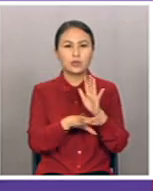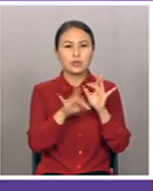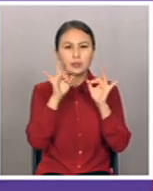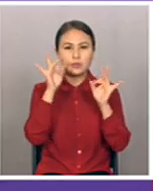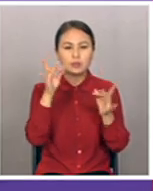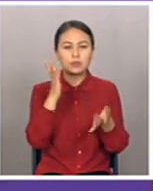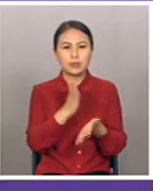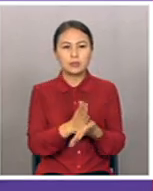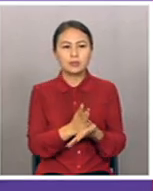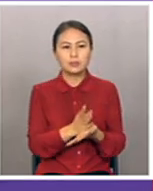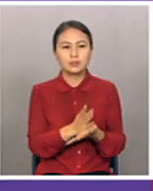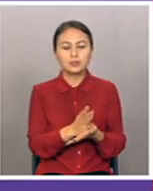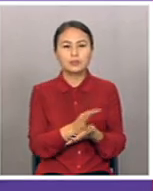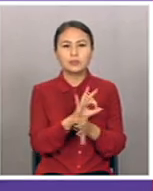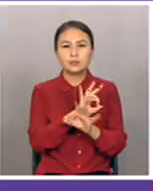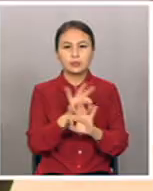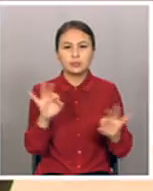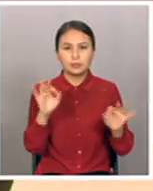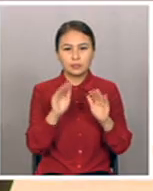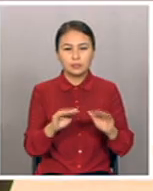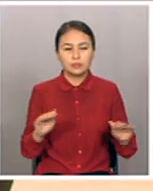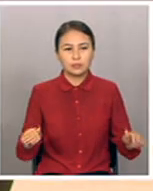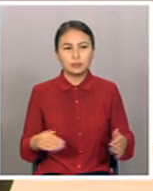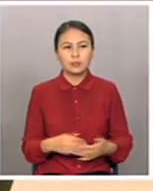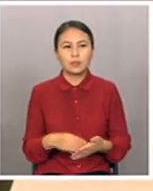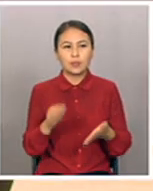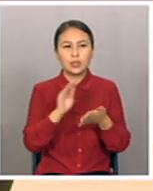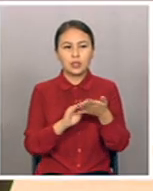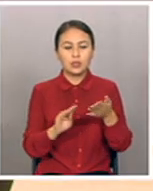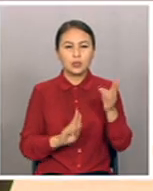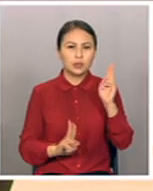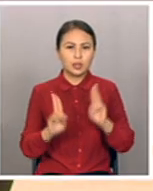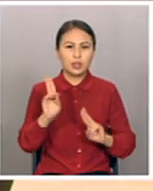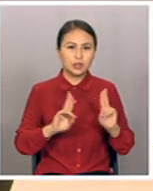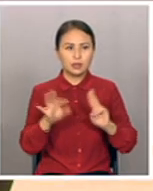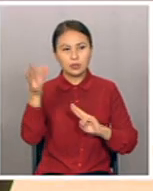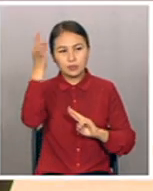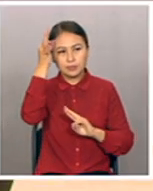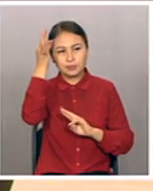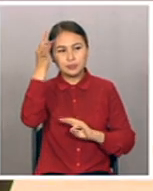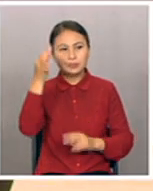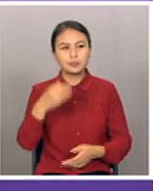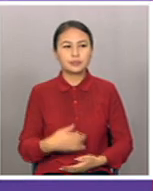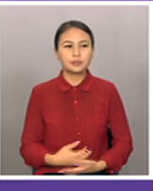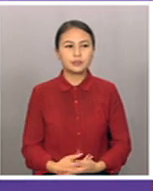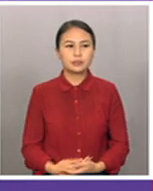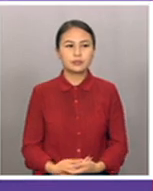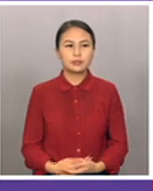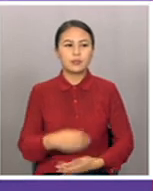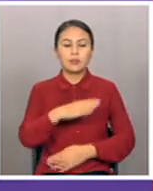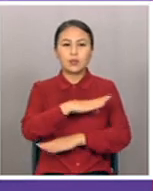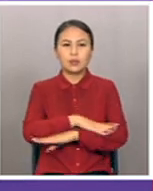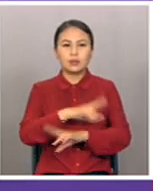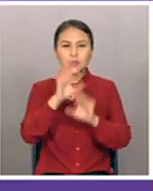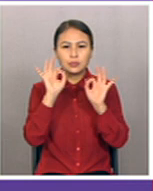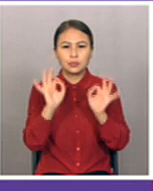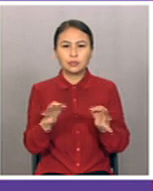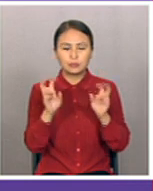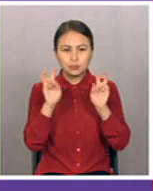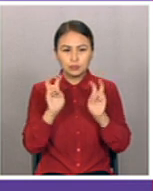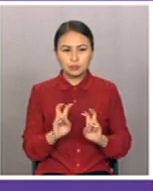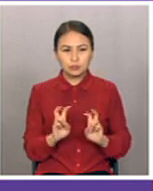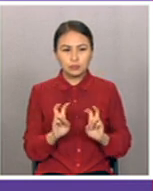екен. Жарайсыңдар, балалар. Жазу ережесін есте сақтаймыз. Партада дұрыс